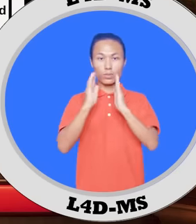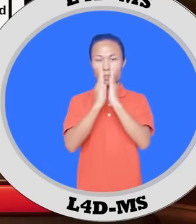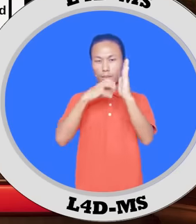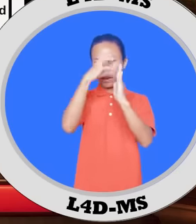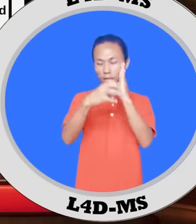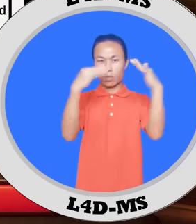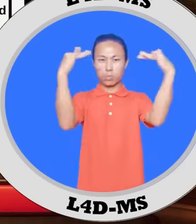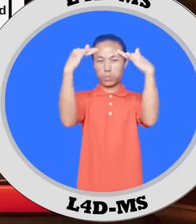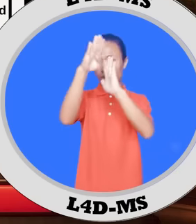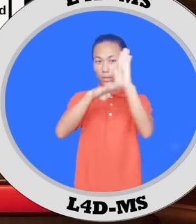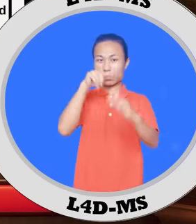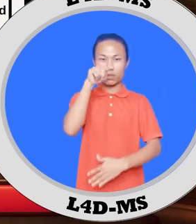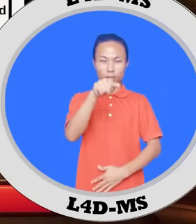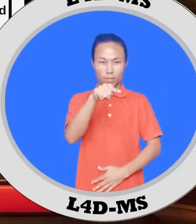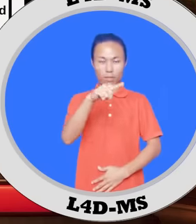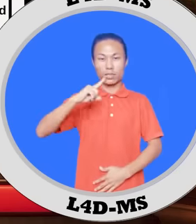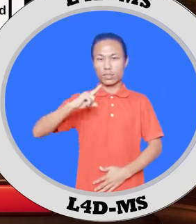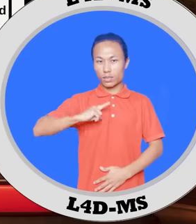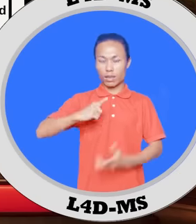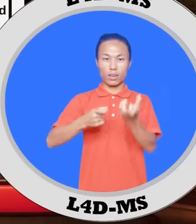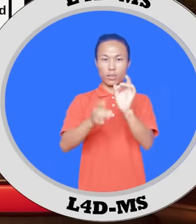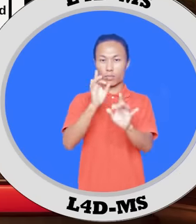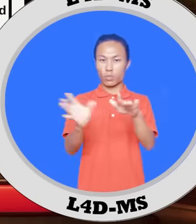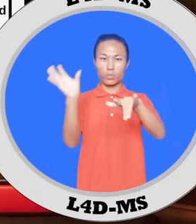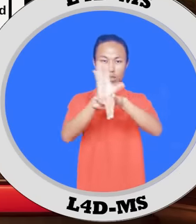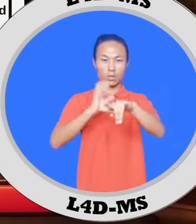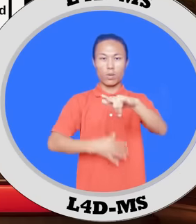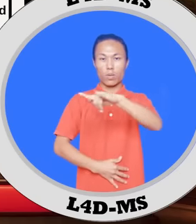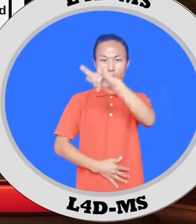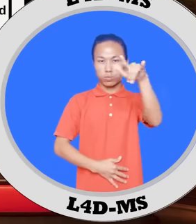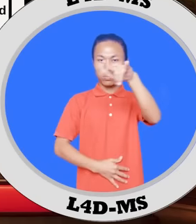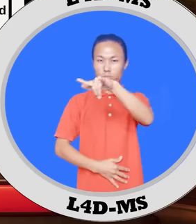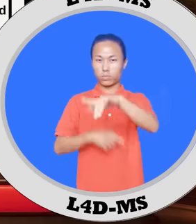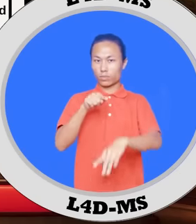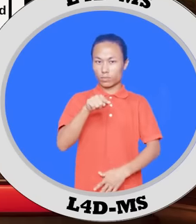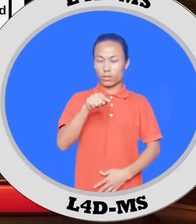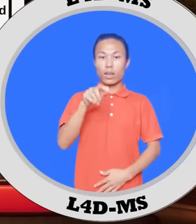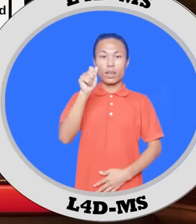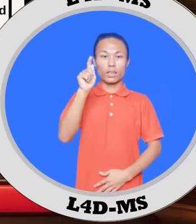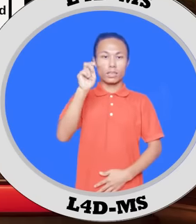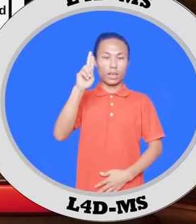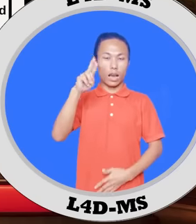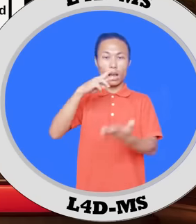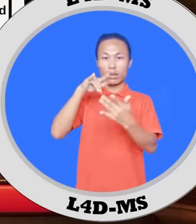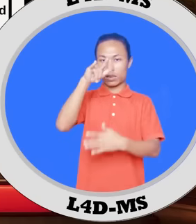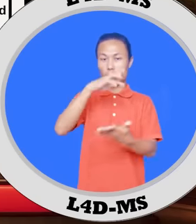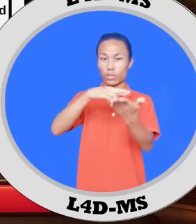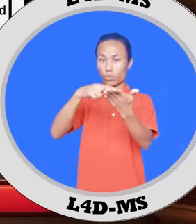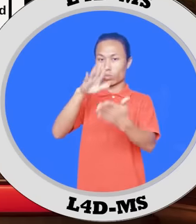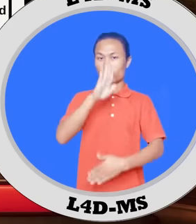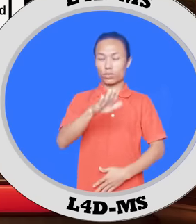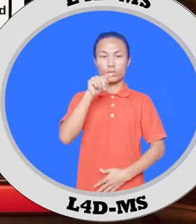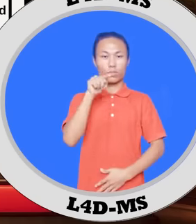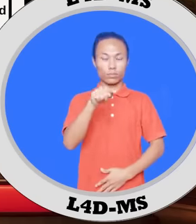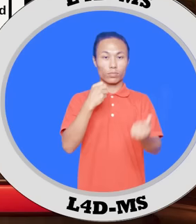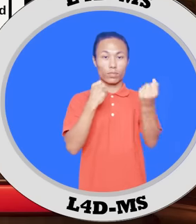အနှံ့အကြမ်းဖက်စစ်ဆင်ရေးတွေမှာစစ်သားတွေနဲ့စစ်လက်နက်တွေတည်ယူပို့ဆောင်ရမှာဒီလေယာဉ်တွေကိုအသုံးပြုနေတာဖြစ်ပြီးဒါဟာအ